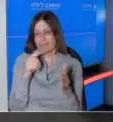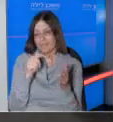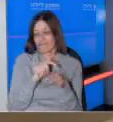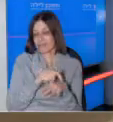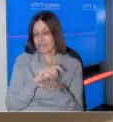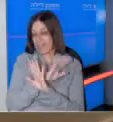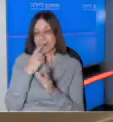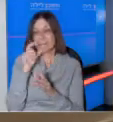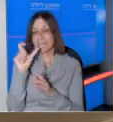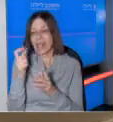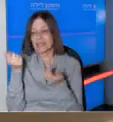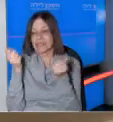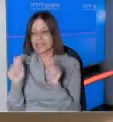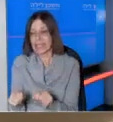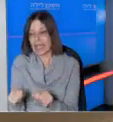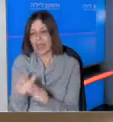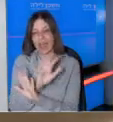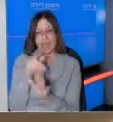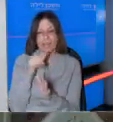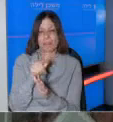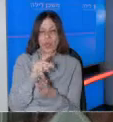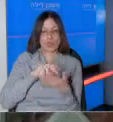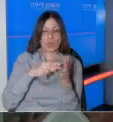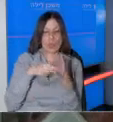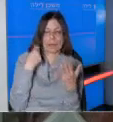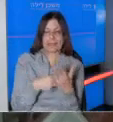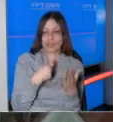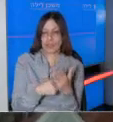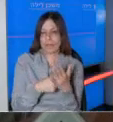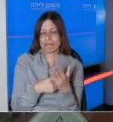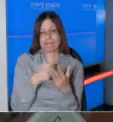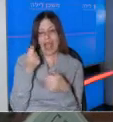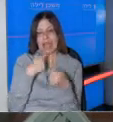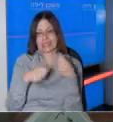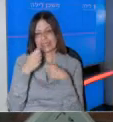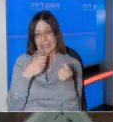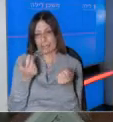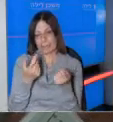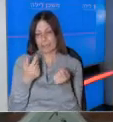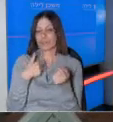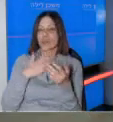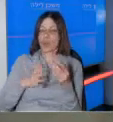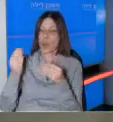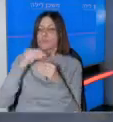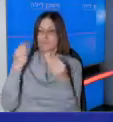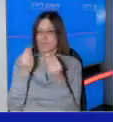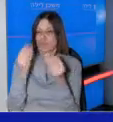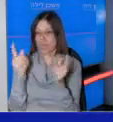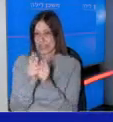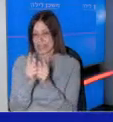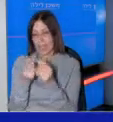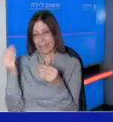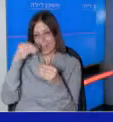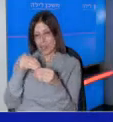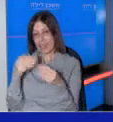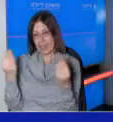המילה סגר, אז היא לא יכולה, אין פה גם שום תוכנית פיצויים לעסקים. אני גם רוצה רגע להוסיף משהו קצר לתוך מה שאמרת, בנוסף